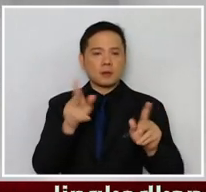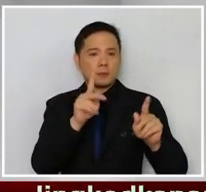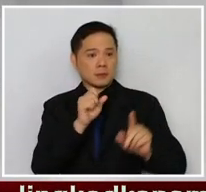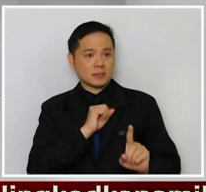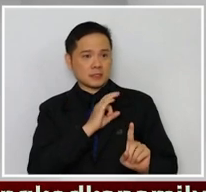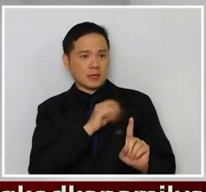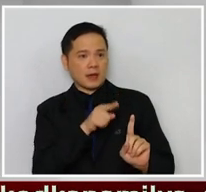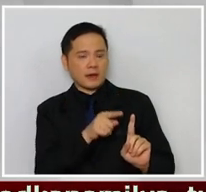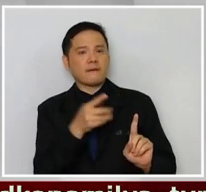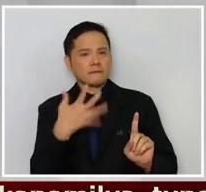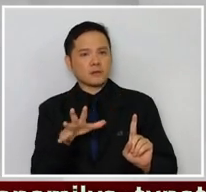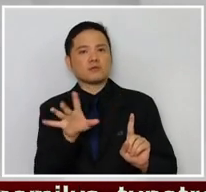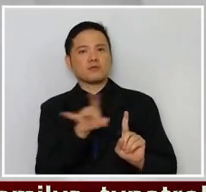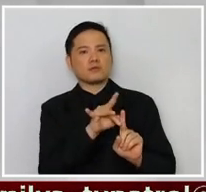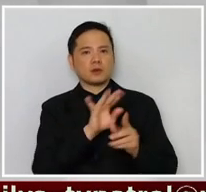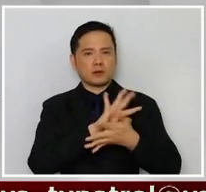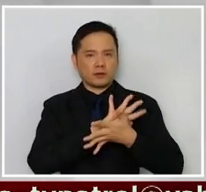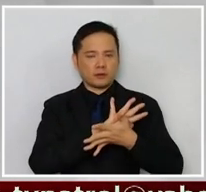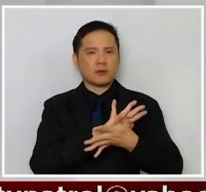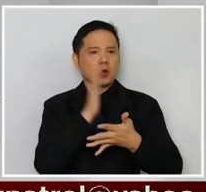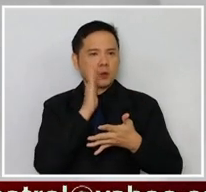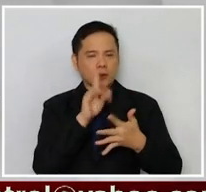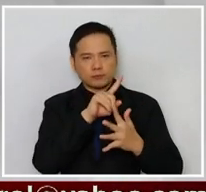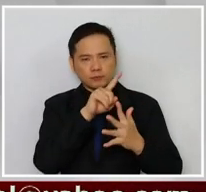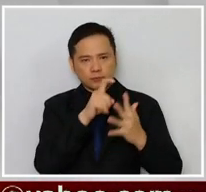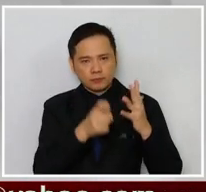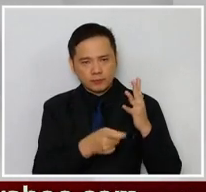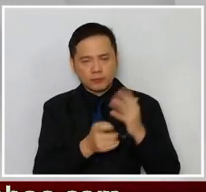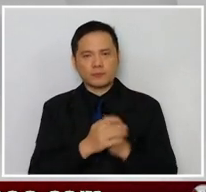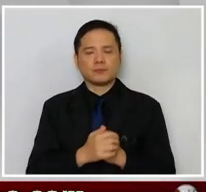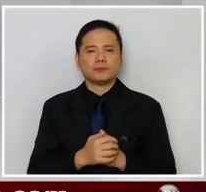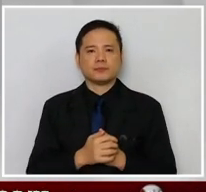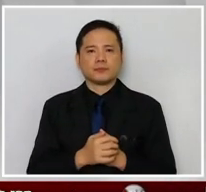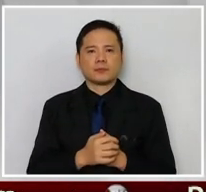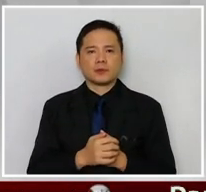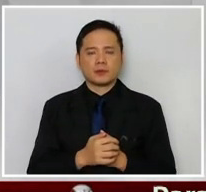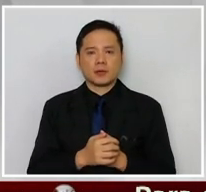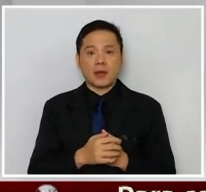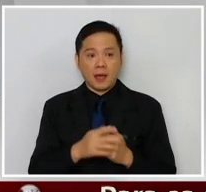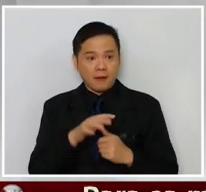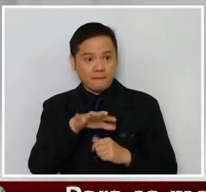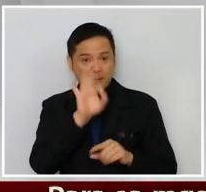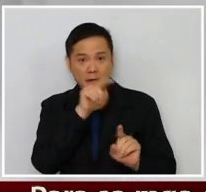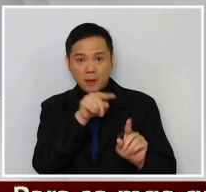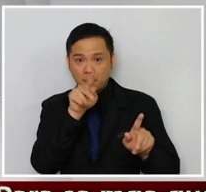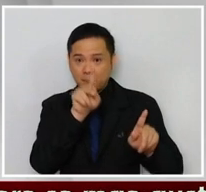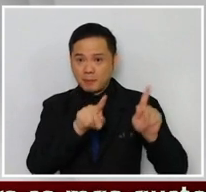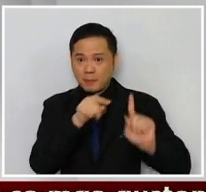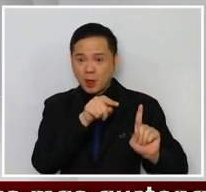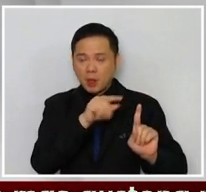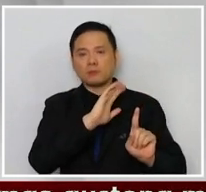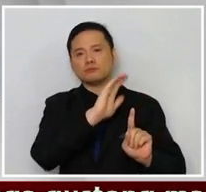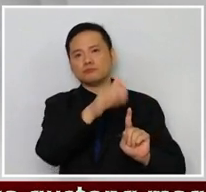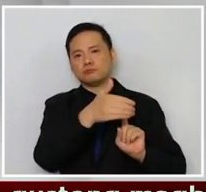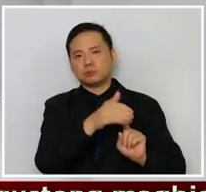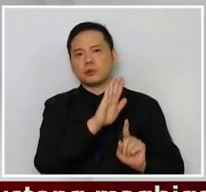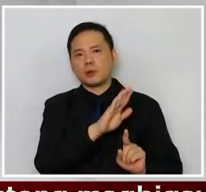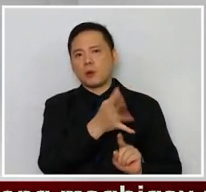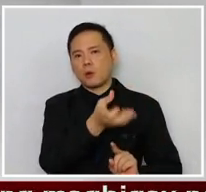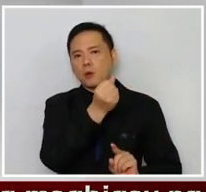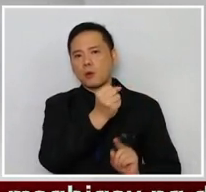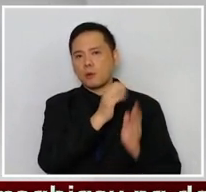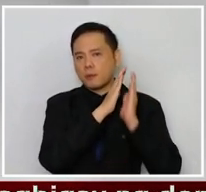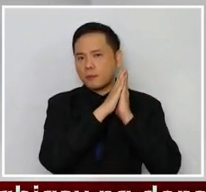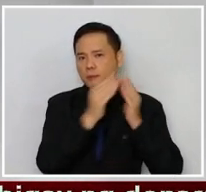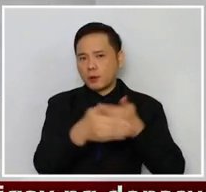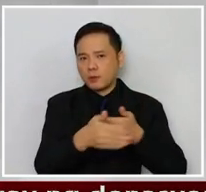sa COVID-19. Dagdag pa ng Tugo, naka-isolate na sa kanilang kwarto ang mga crew na nagpositibo sa COVID-19 at